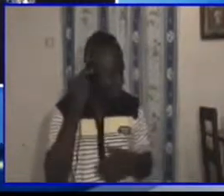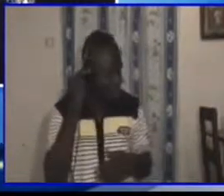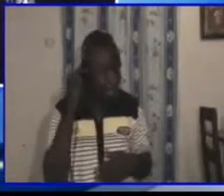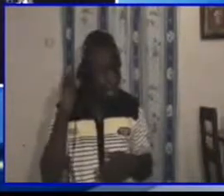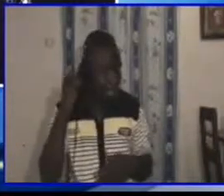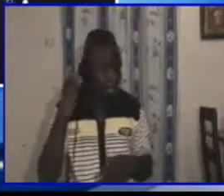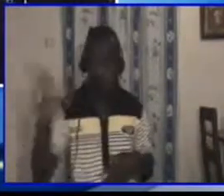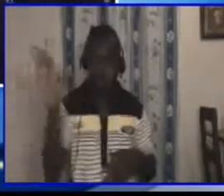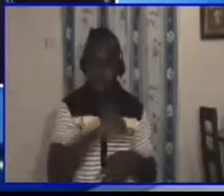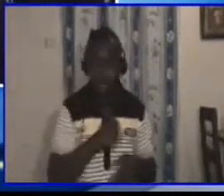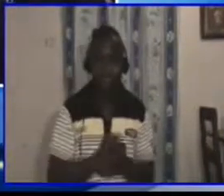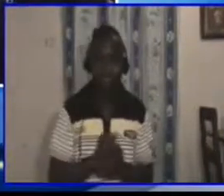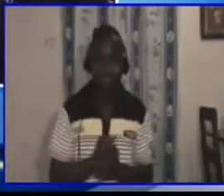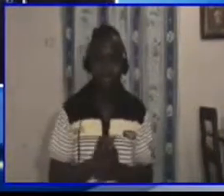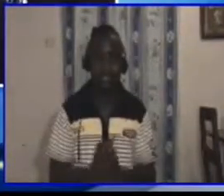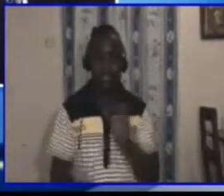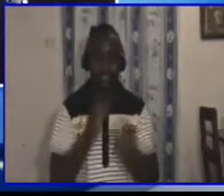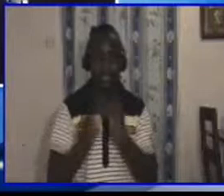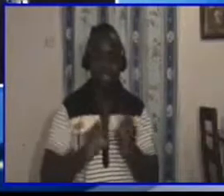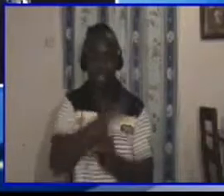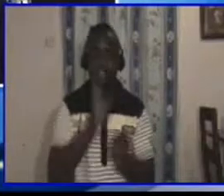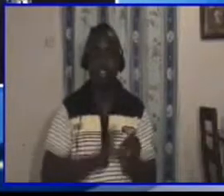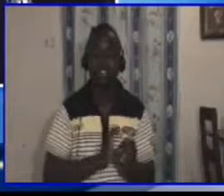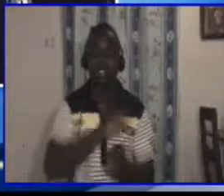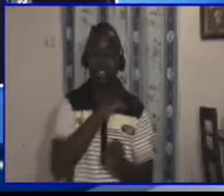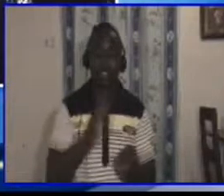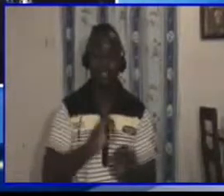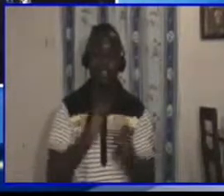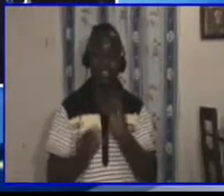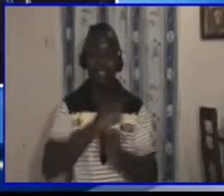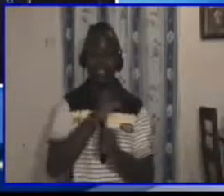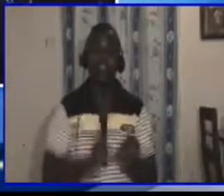non posso piacere alle vostre orecchie